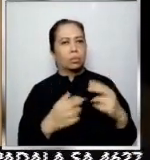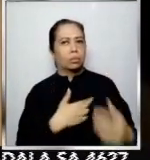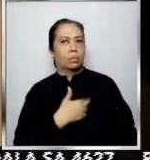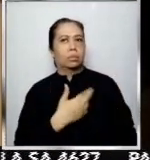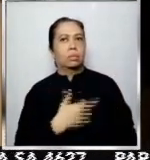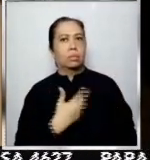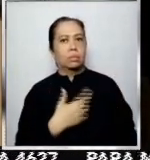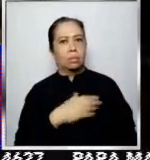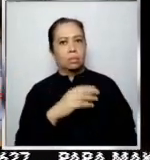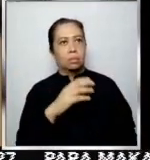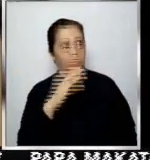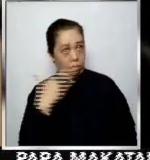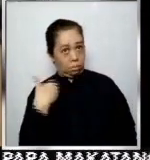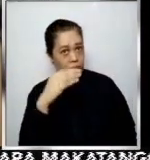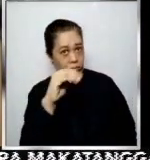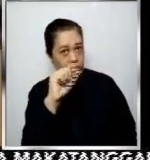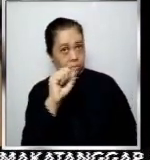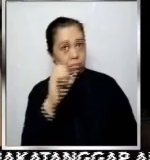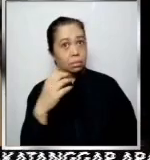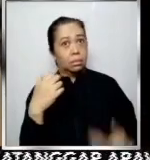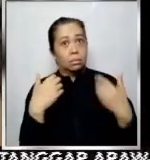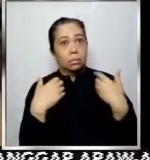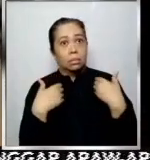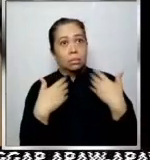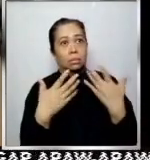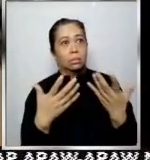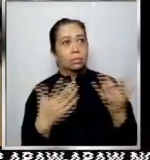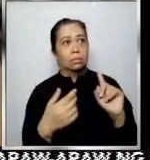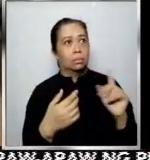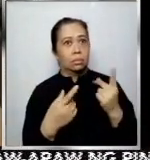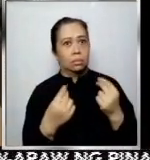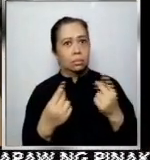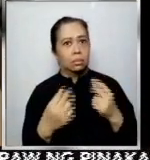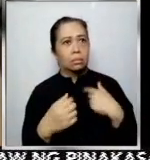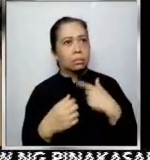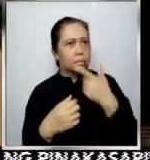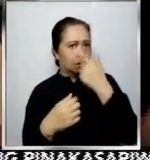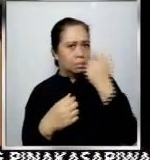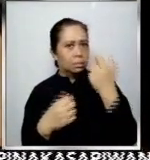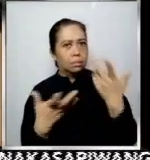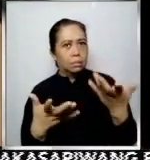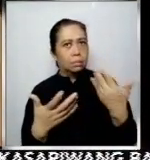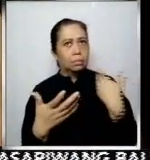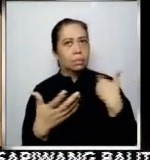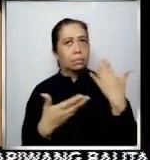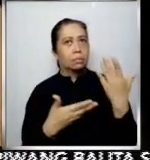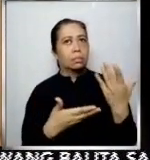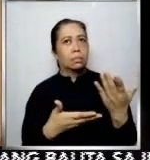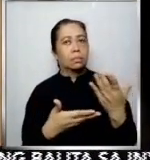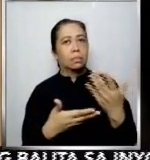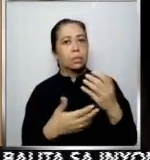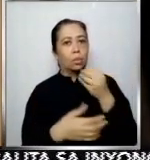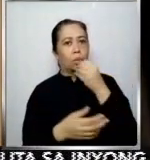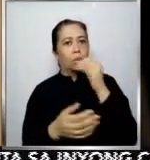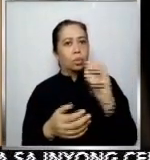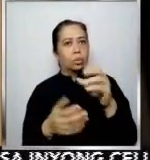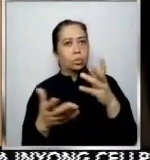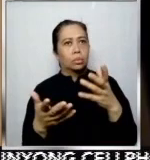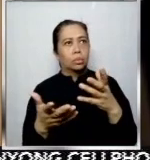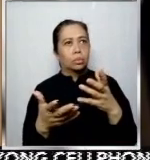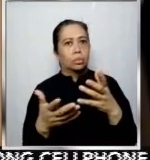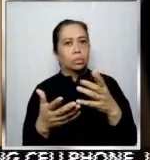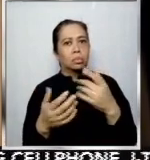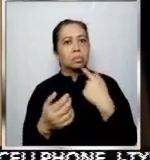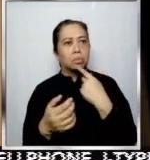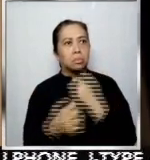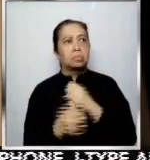yun? Ano bang gagawin doon? Kasi meron kaming order doon na i-secure daw namin.